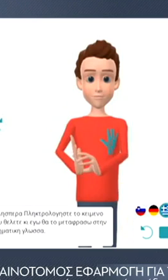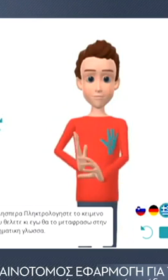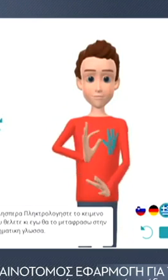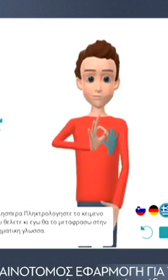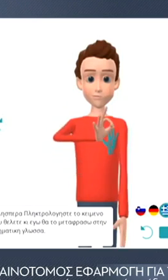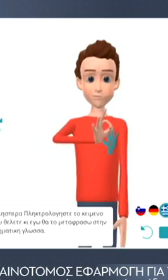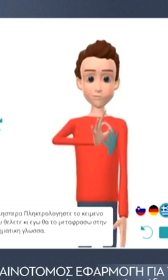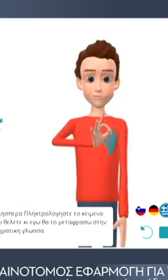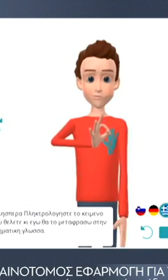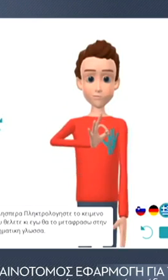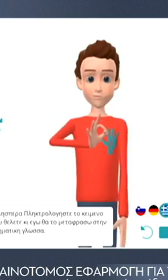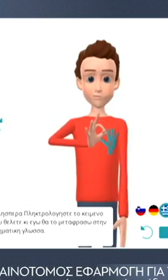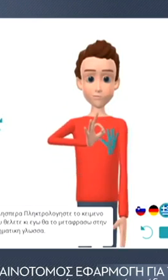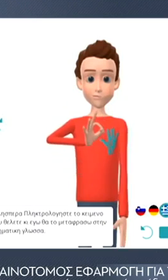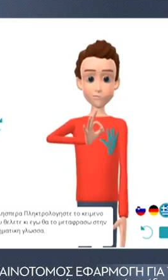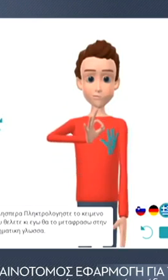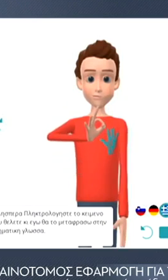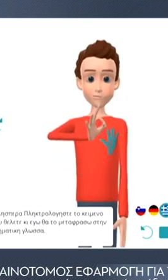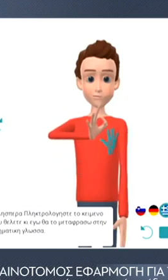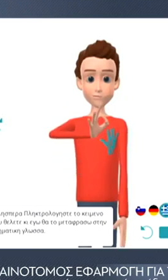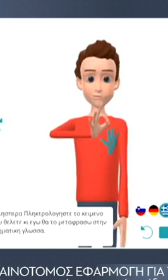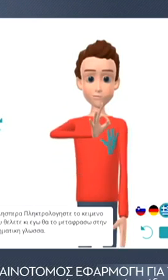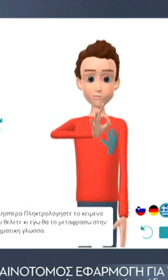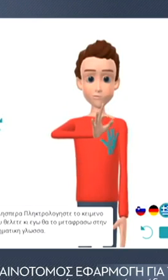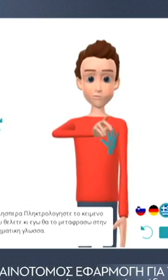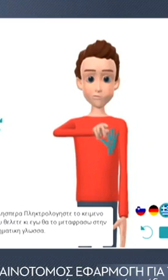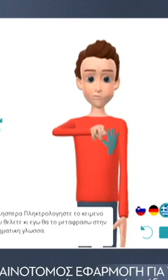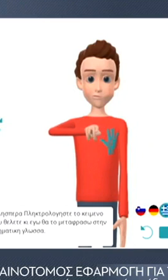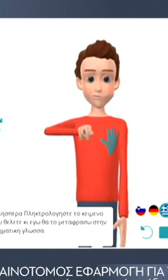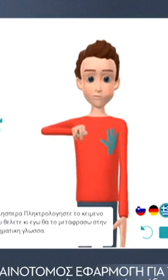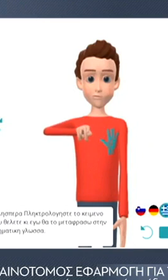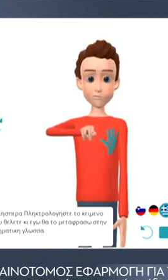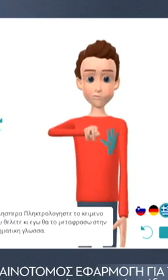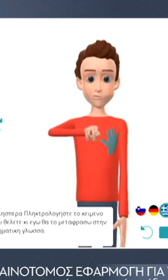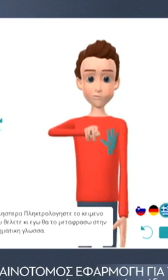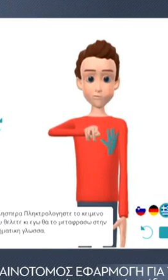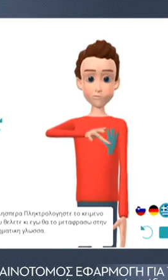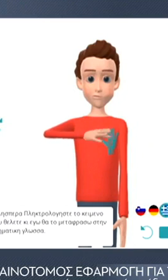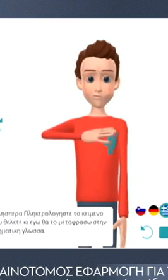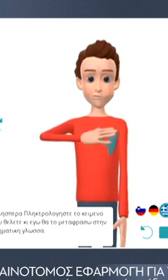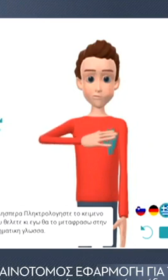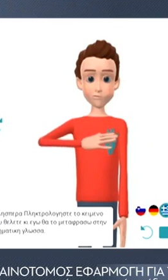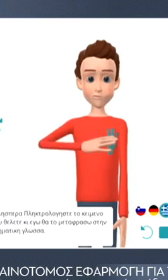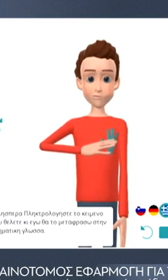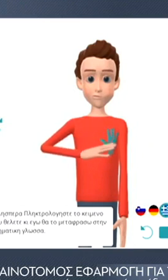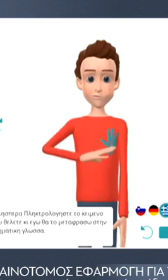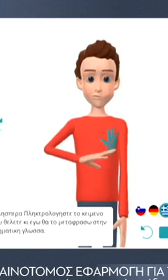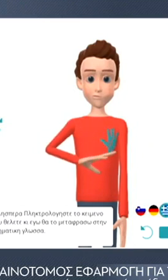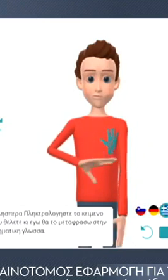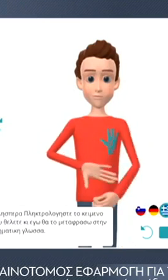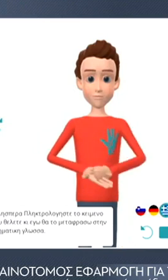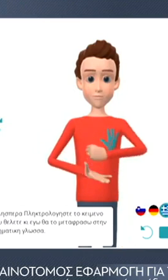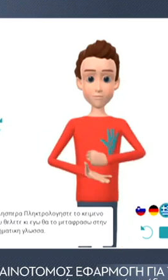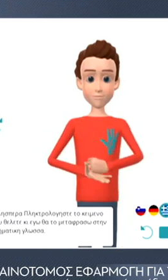ώστε αυτή στα ελληνικά. Και αυτό που λέμε καλησπέρα, πληκτρολογήστε το κείμενο που θέλετε και εγώ